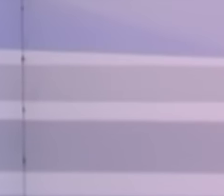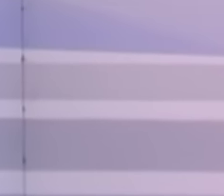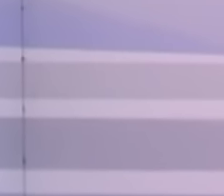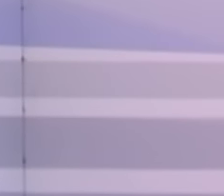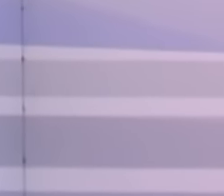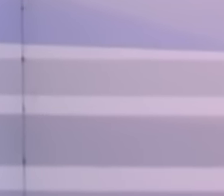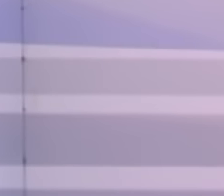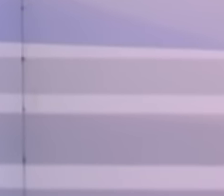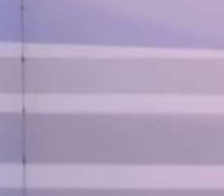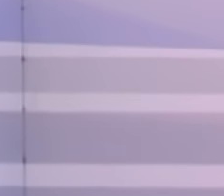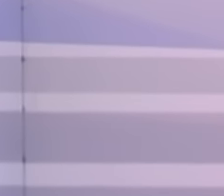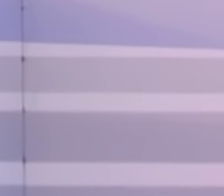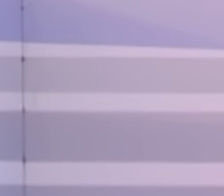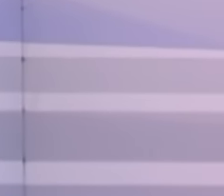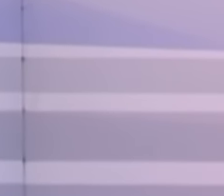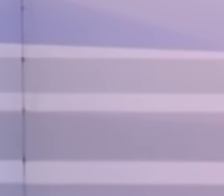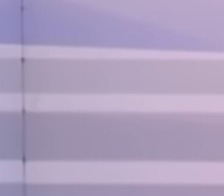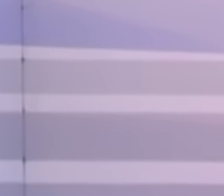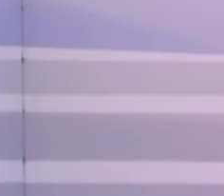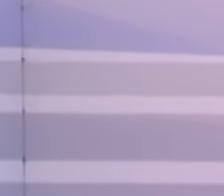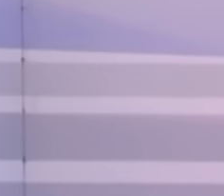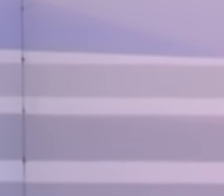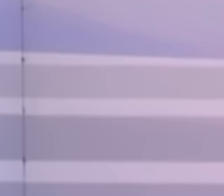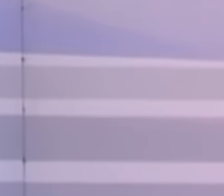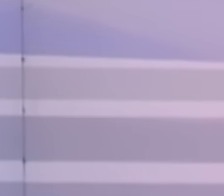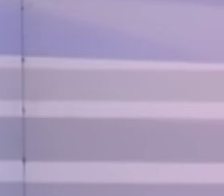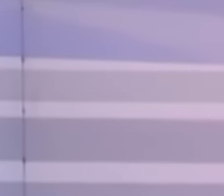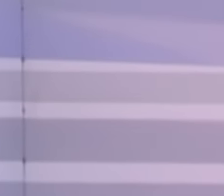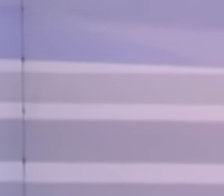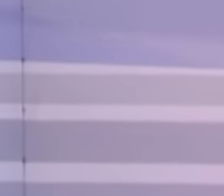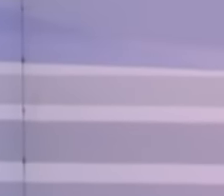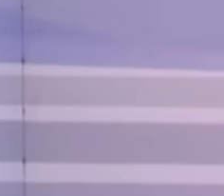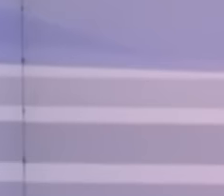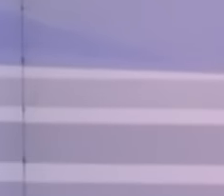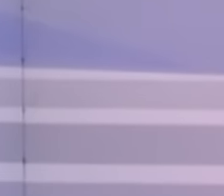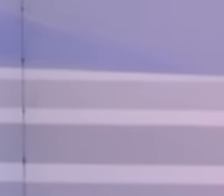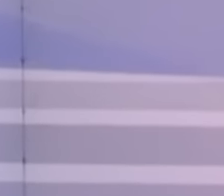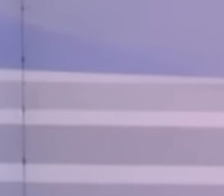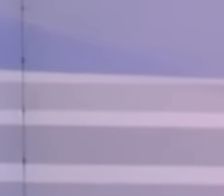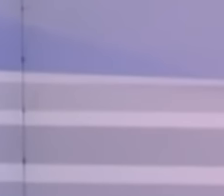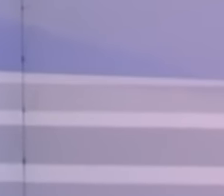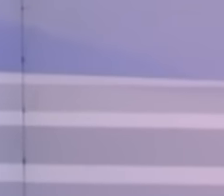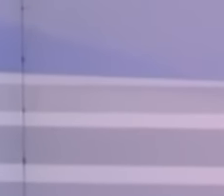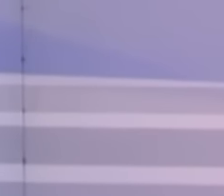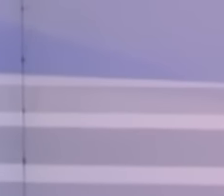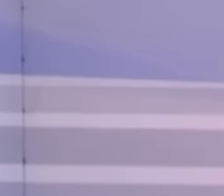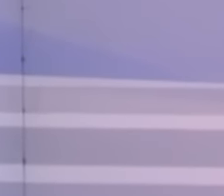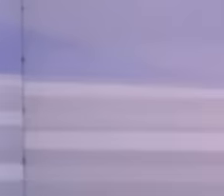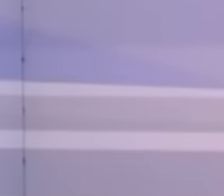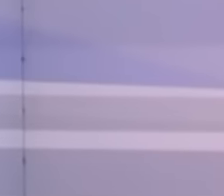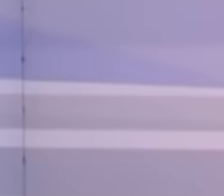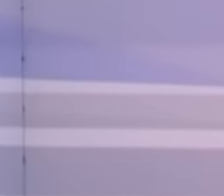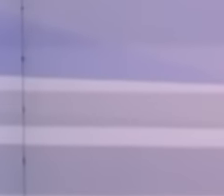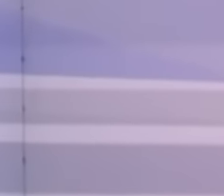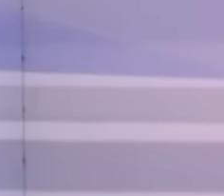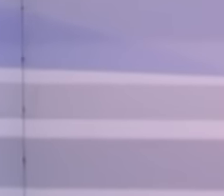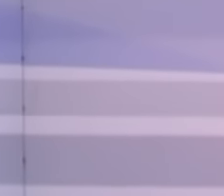Baka puso, patuloy na tumutok sa mga balita. Mag-subscribe sa GMA Integrated News sa YouTube. Sa mga kapuso